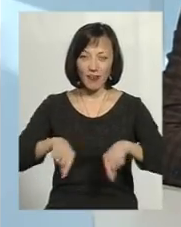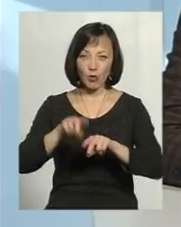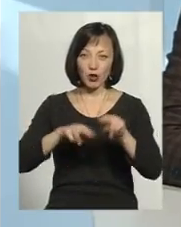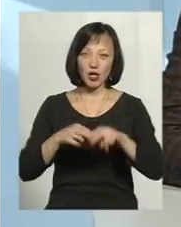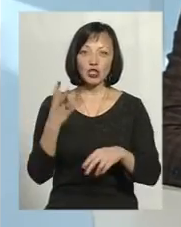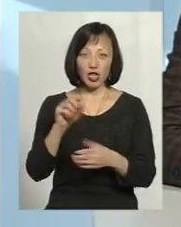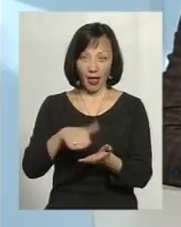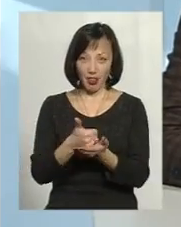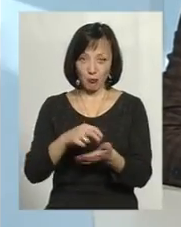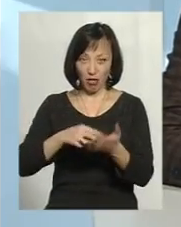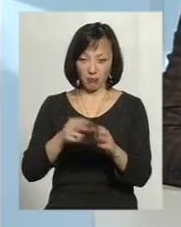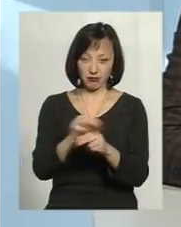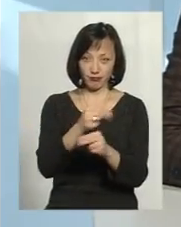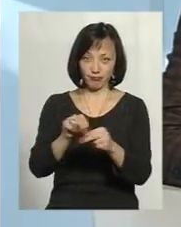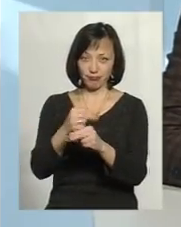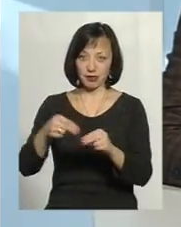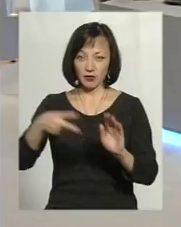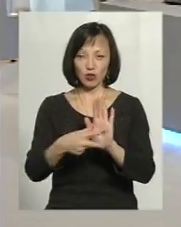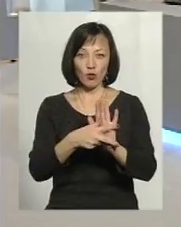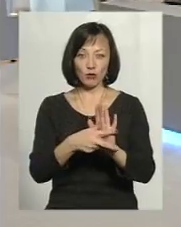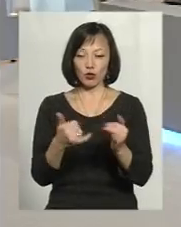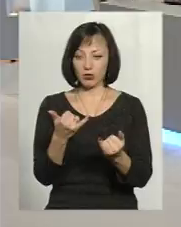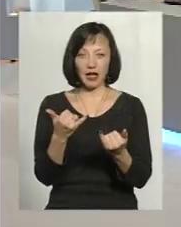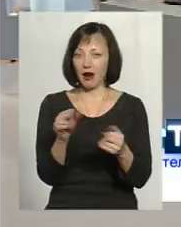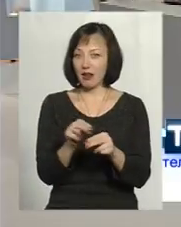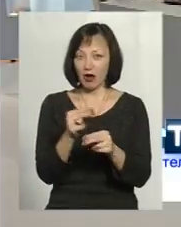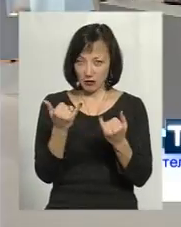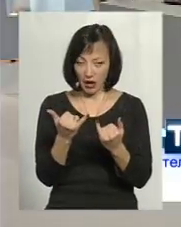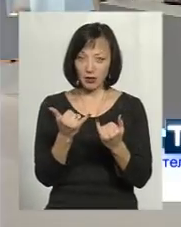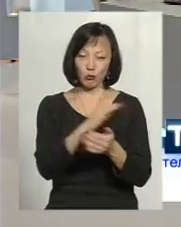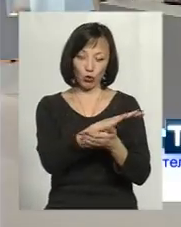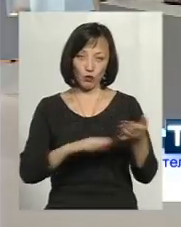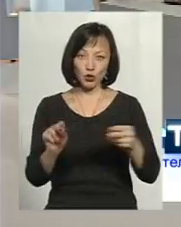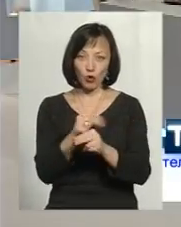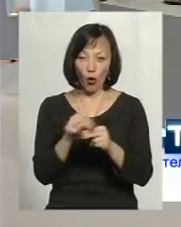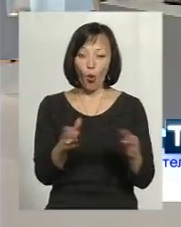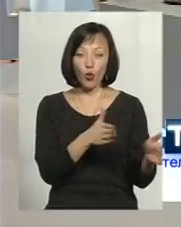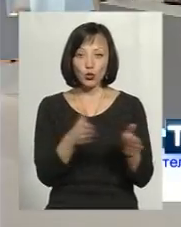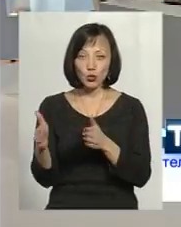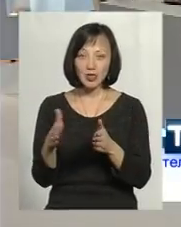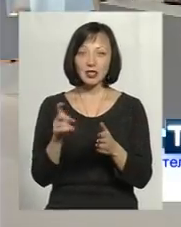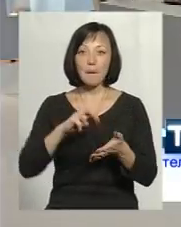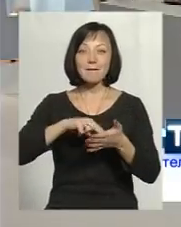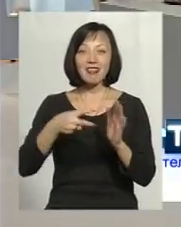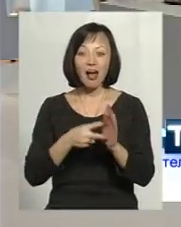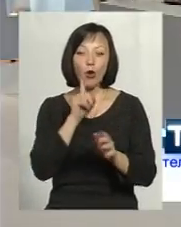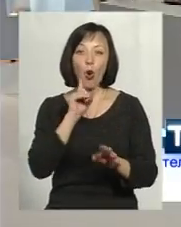ми ще генплан коригуємо. Генплан 2008 року наразі на коригуванні. Готується, крім того, що план озеленення